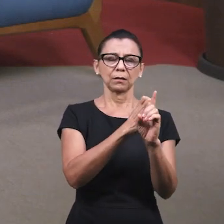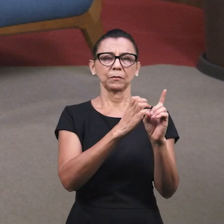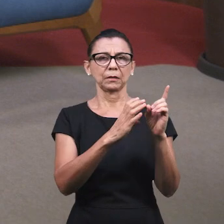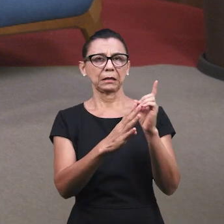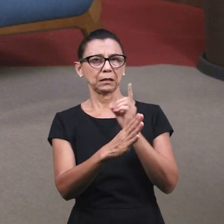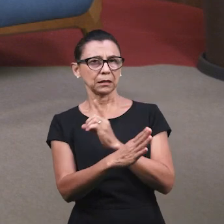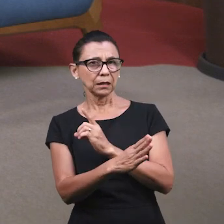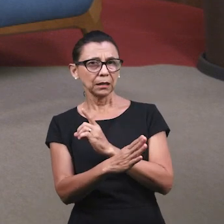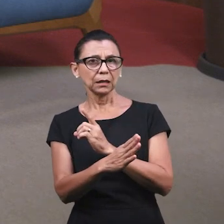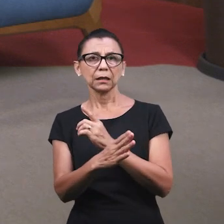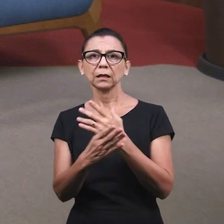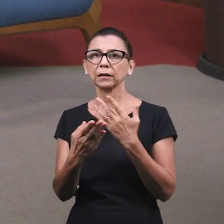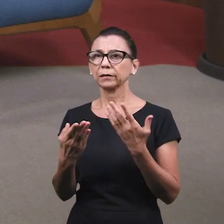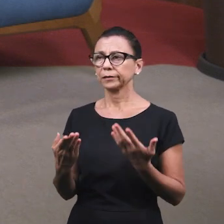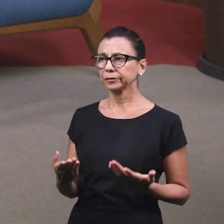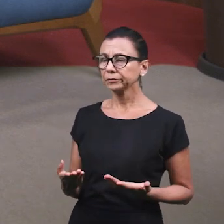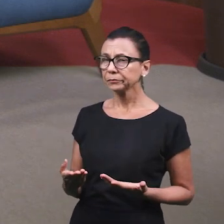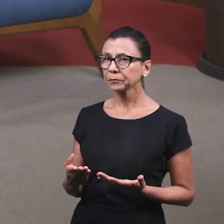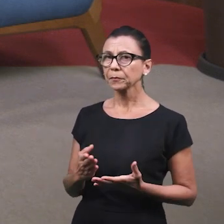dominicale, exactement.